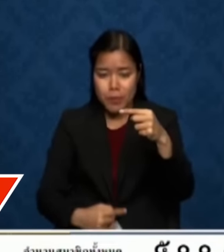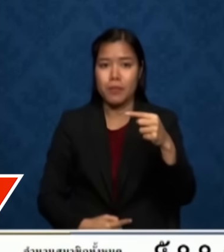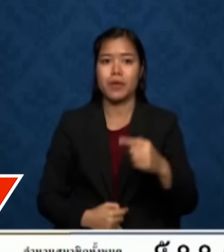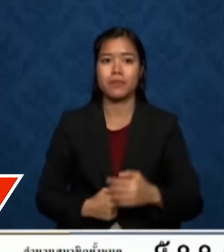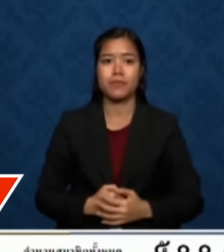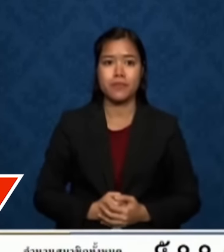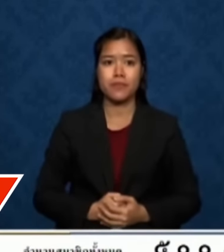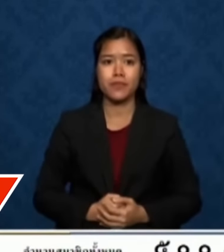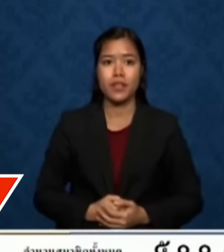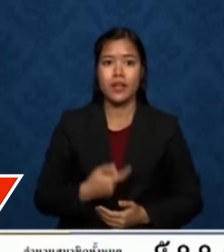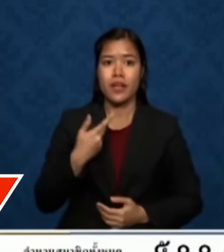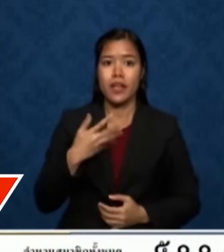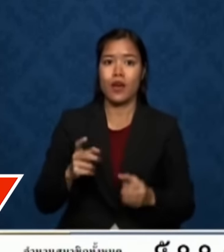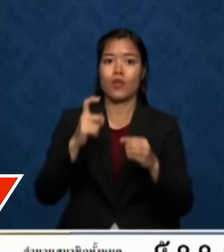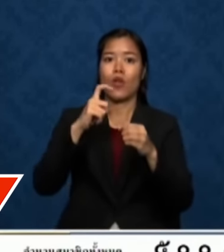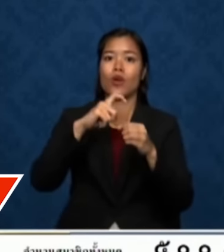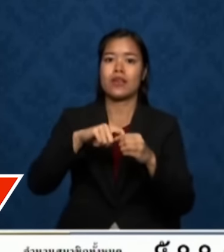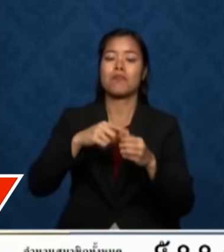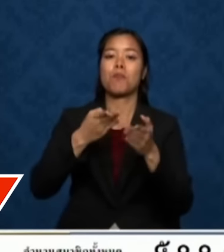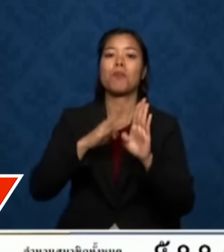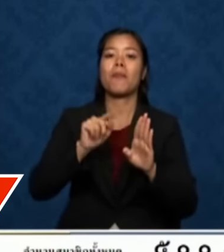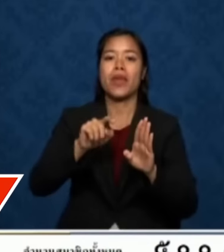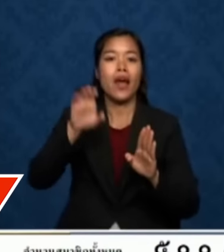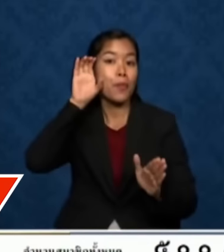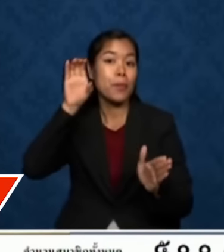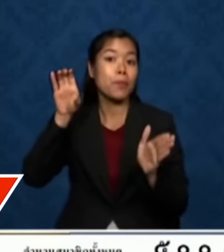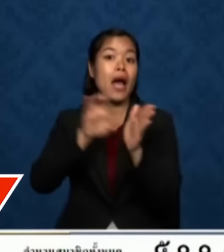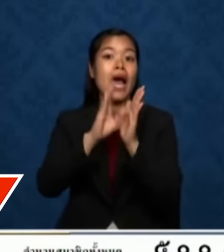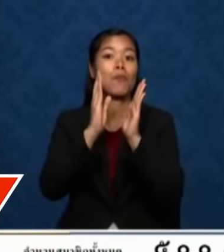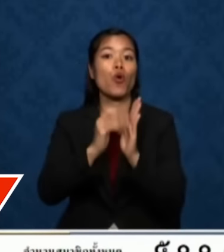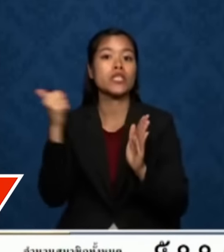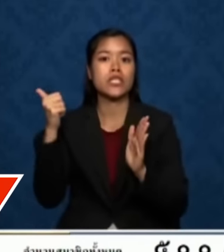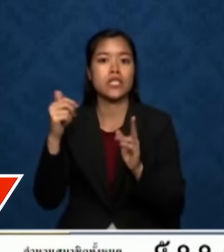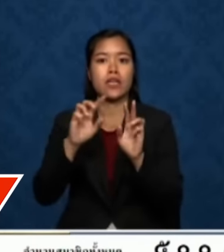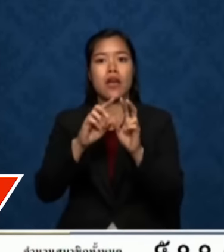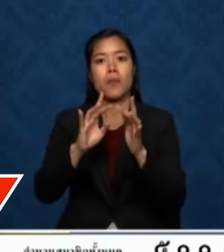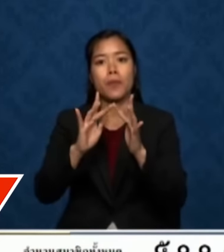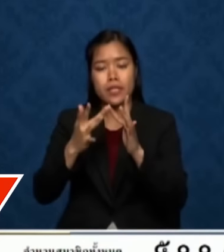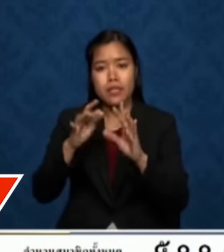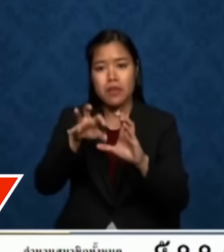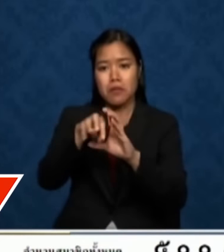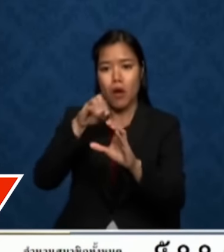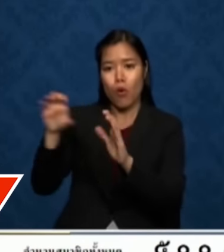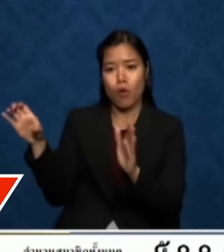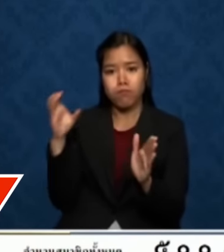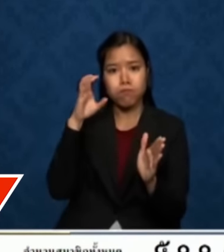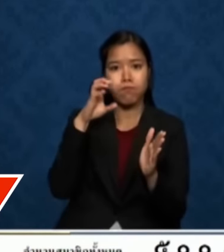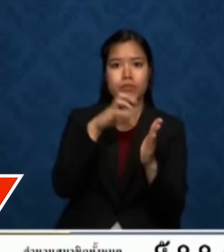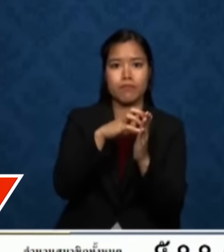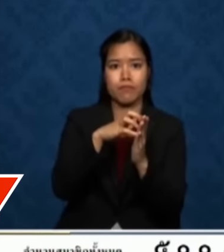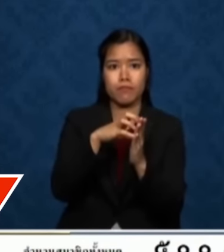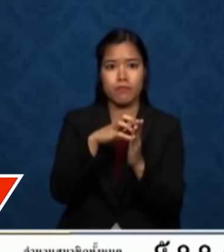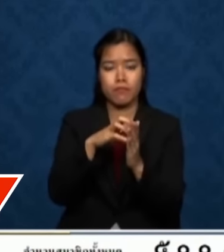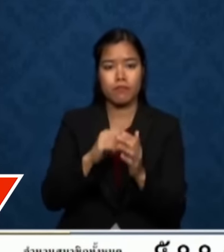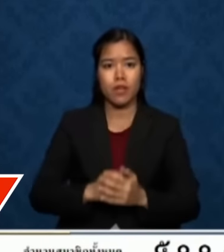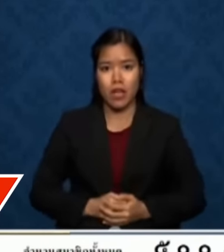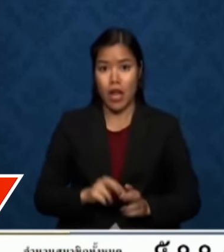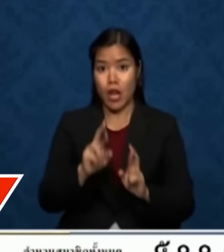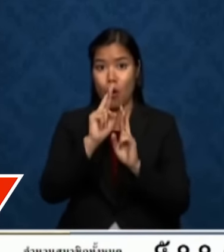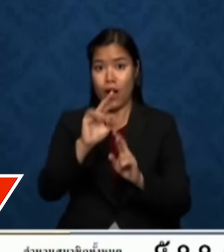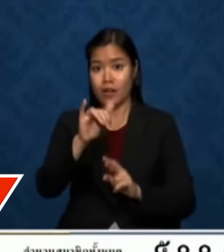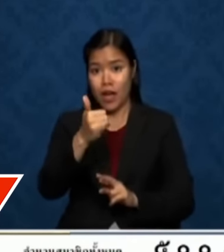แล้วลักษณะของแอคเคาท์แบบนี้เขาก็จะเอารูปคนอื่นในอินเทอร์เน็ตนั่นแหละค่ะมาใช้เพื่อนสมาชิกที่นั่งอยู่กันนี้ระวังนะคะเผล